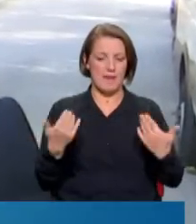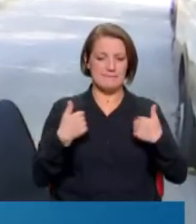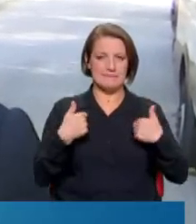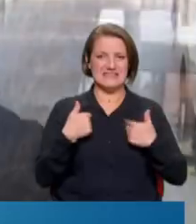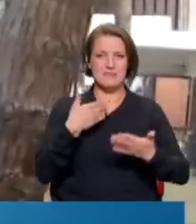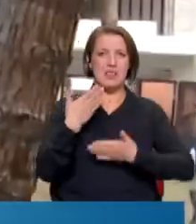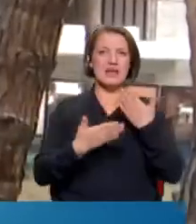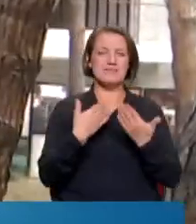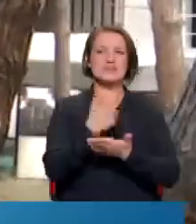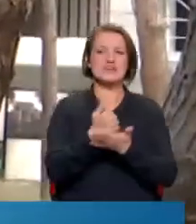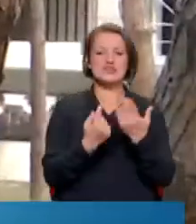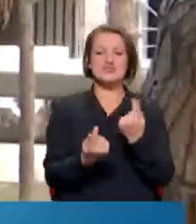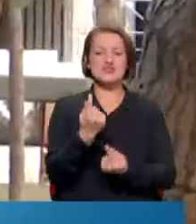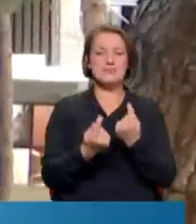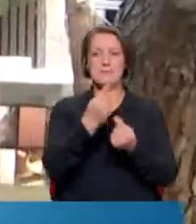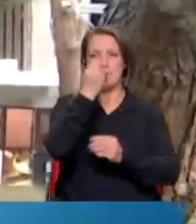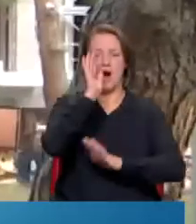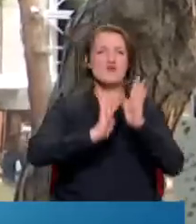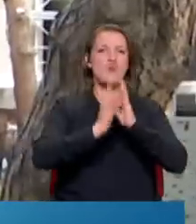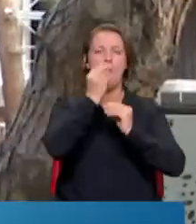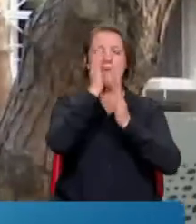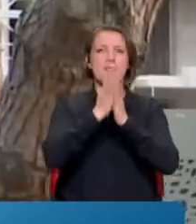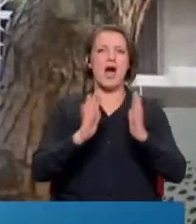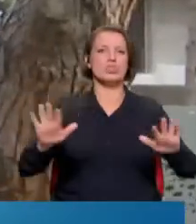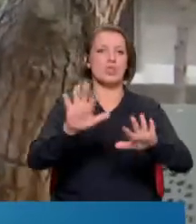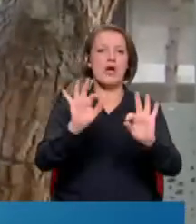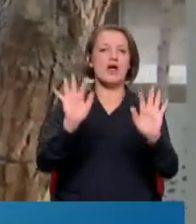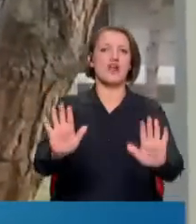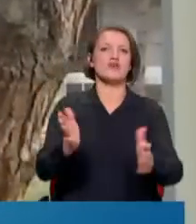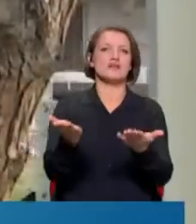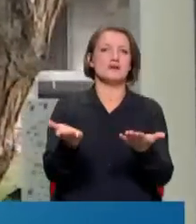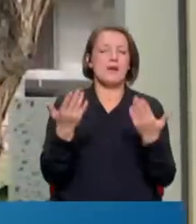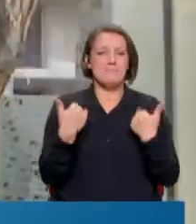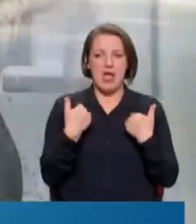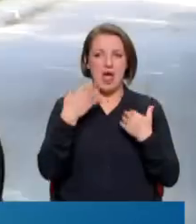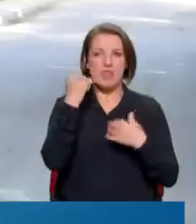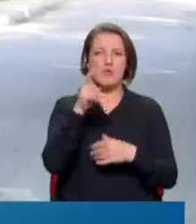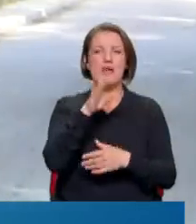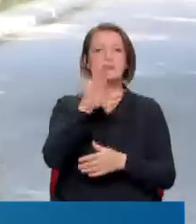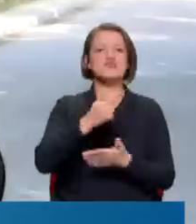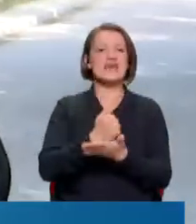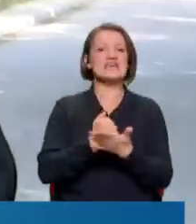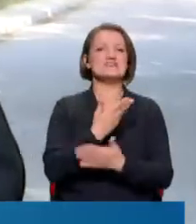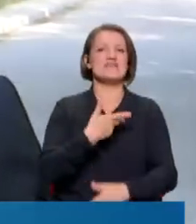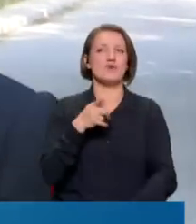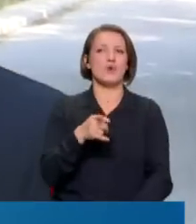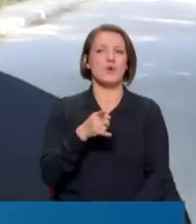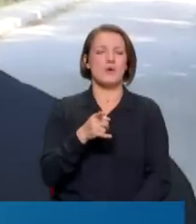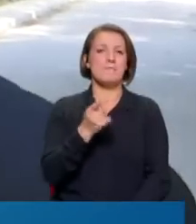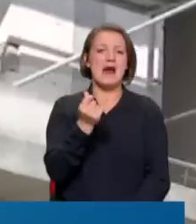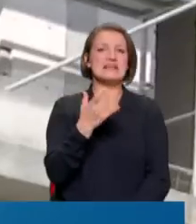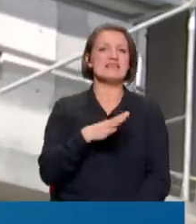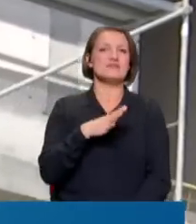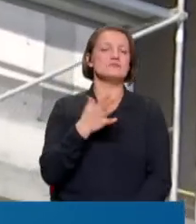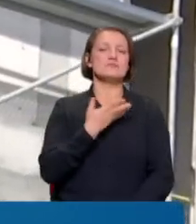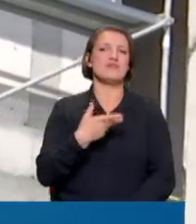bahsettiğimiz yeşil Çimler ağaçlar ve ormanlar burası bu şekilde kalacaktı ama ben anlıyorum ki onlar başka yeşili seviyorlar rantı